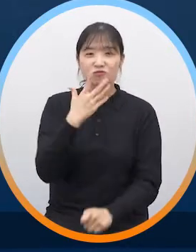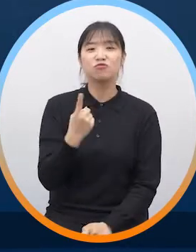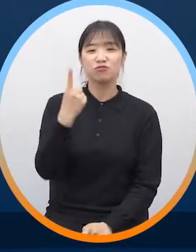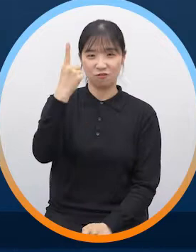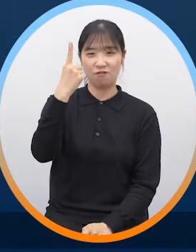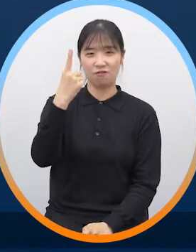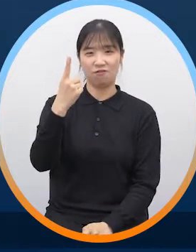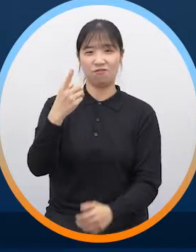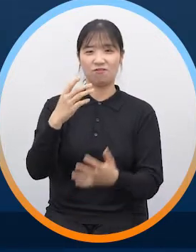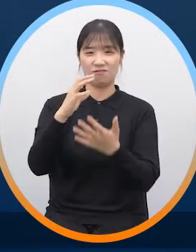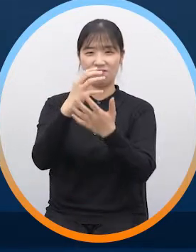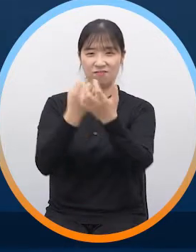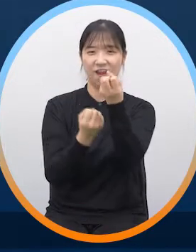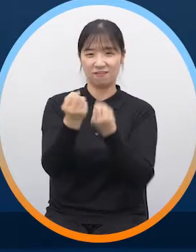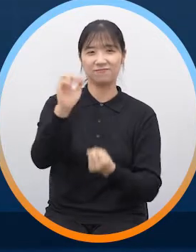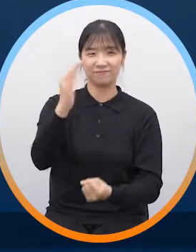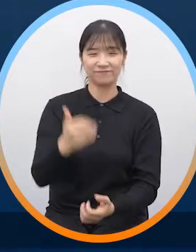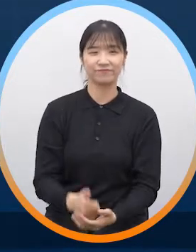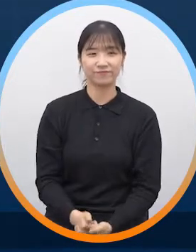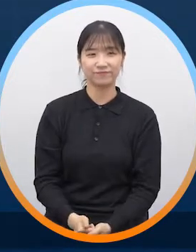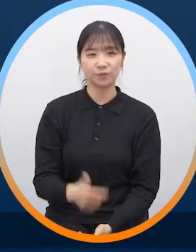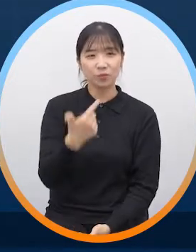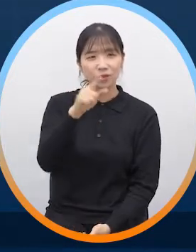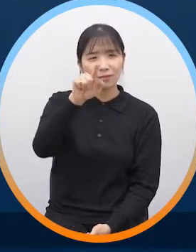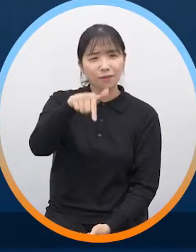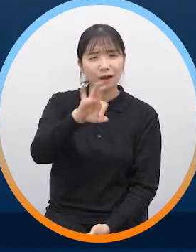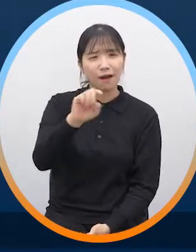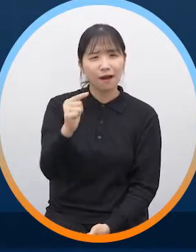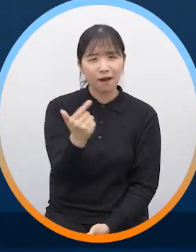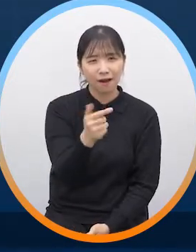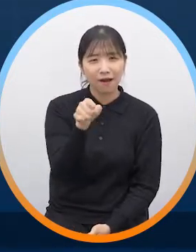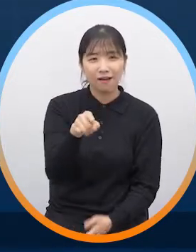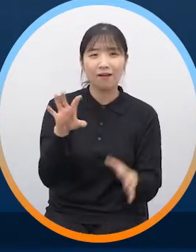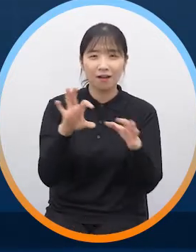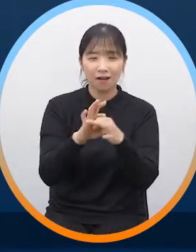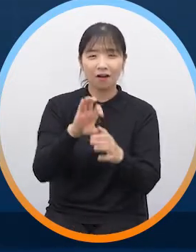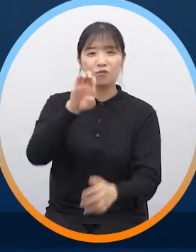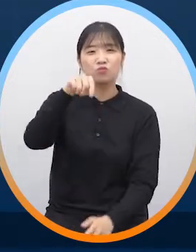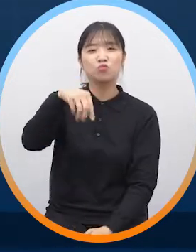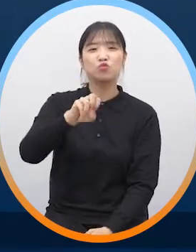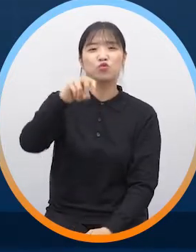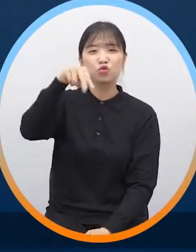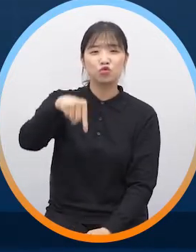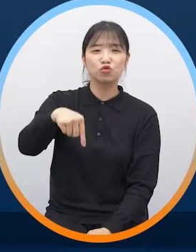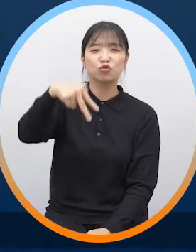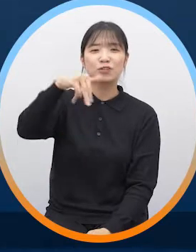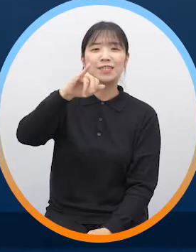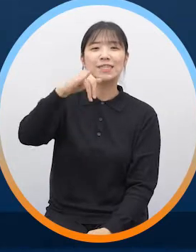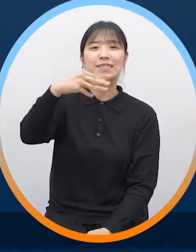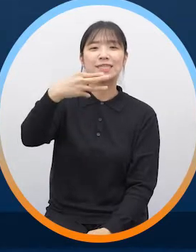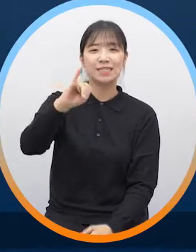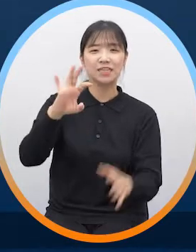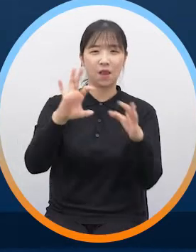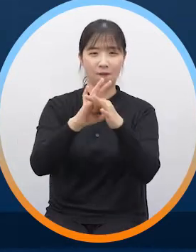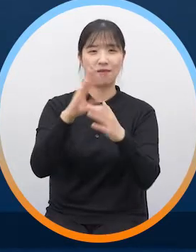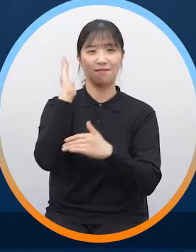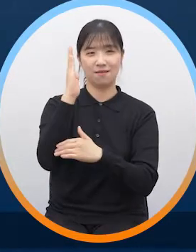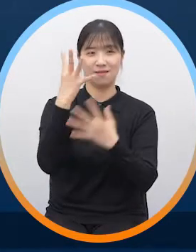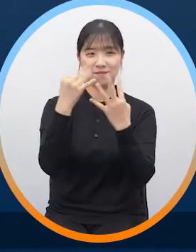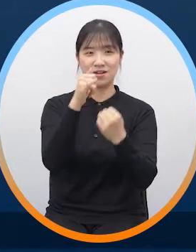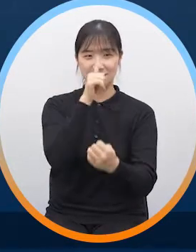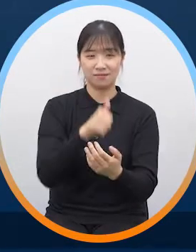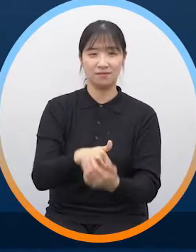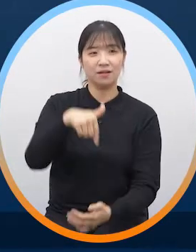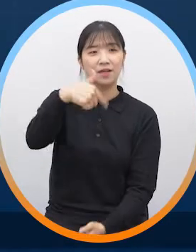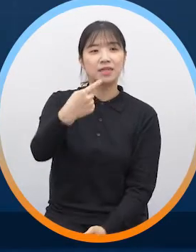복속이 되게 되죠. 나간을 이야기할 때 풍수지리적으로 얘기를 많이 합니다.